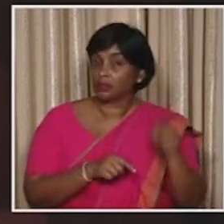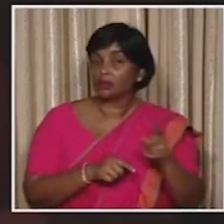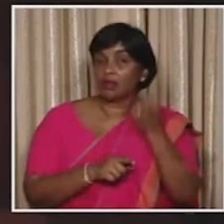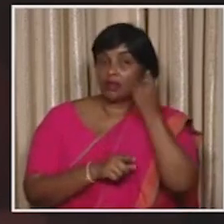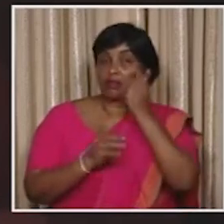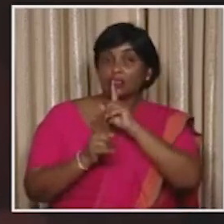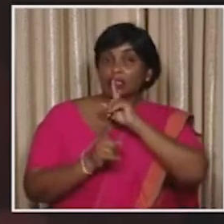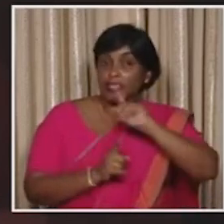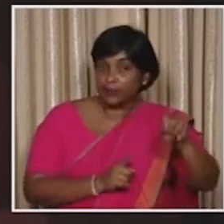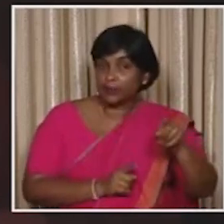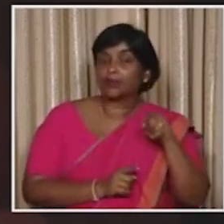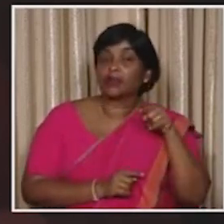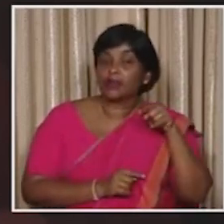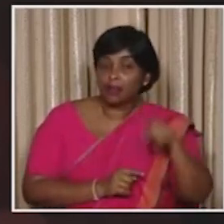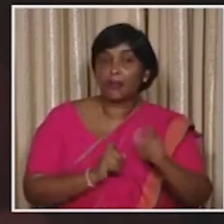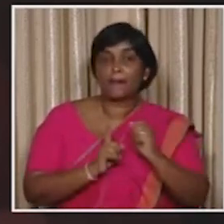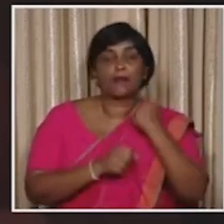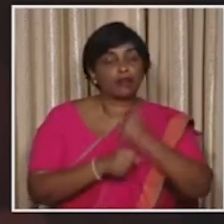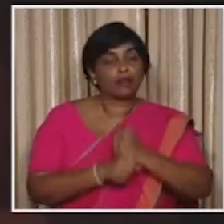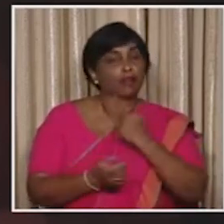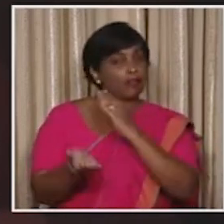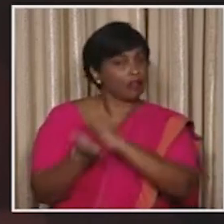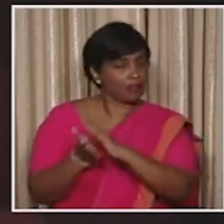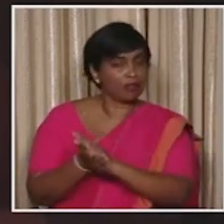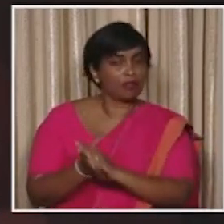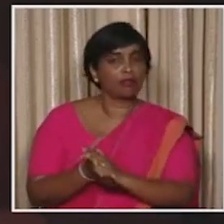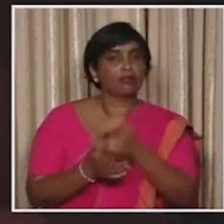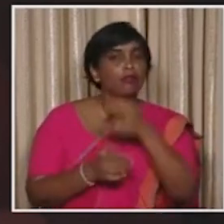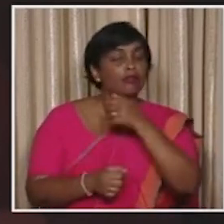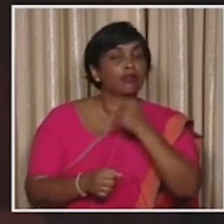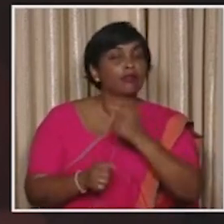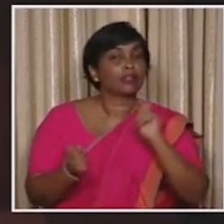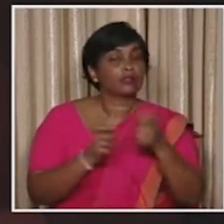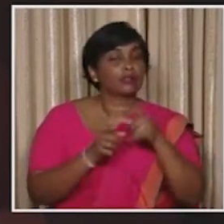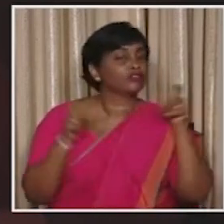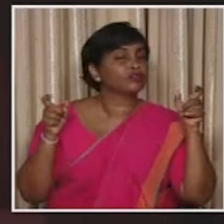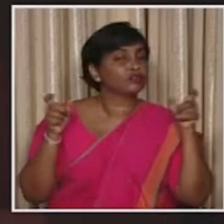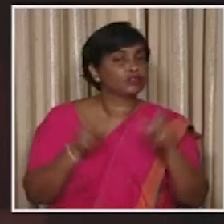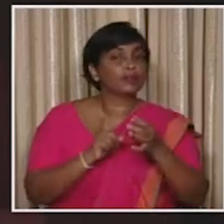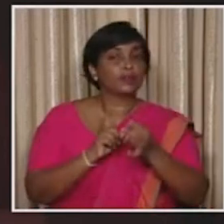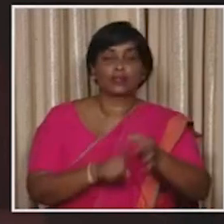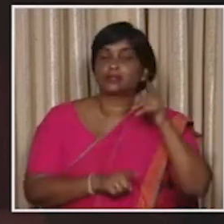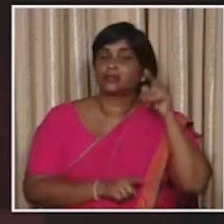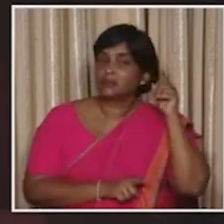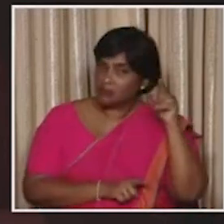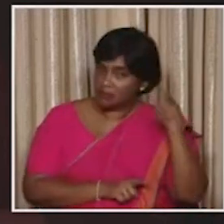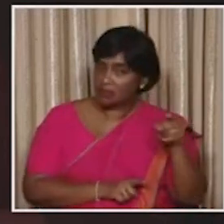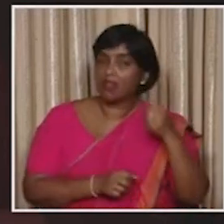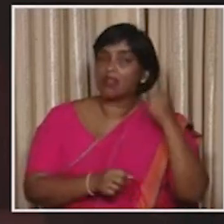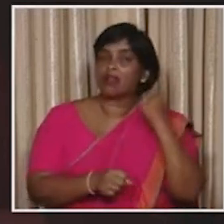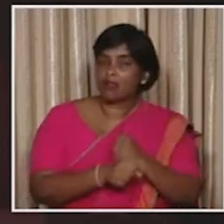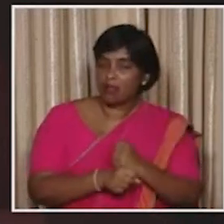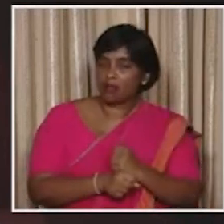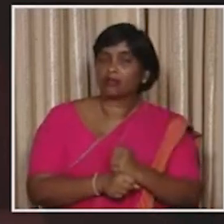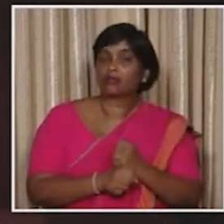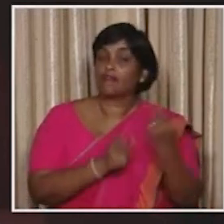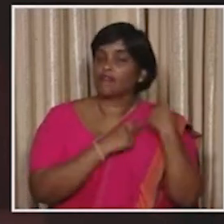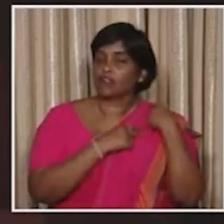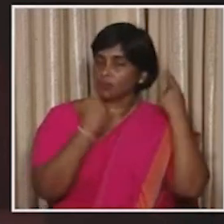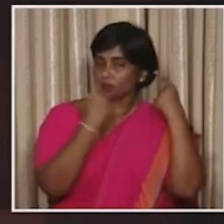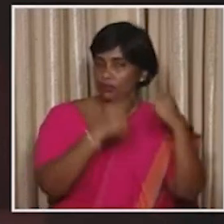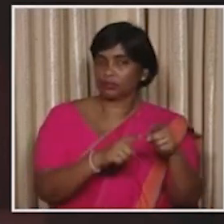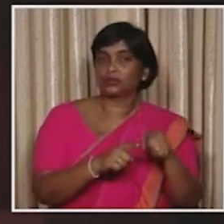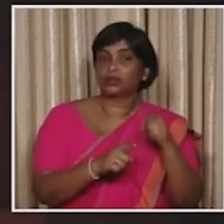යෝජනා කරපු අය මේ ආණ්ඩුව රකින්නෝ නම් මේ cricket තහනමට ජනාධිපතිවරයා ආණ්ඩුවත් Waga kian na